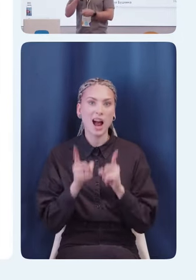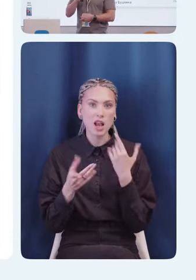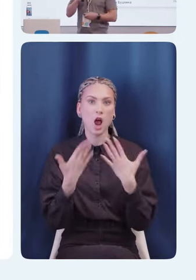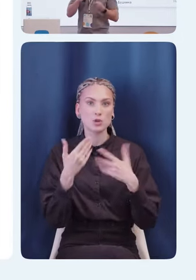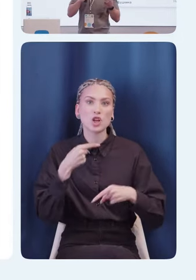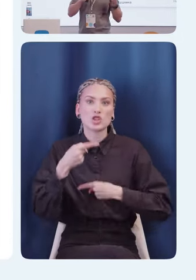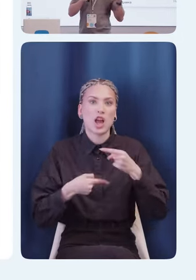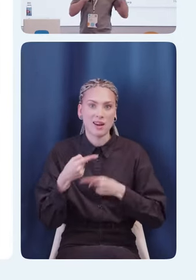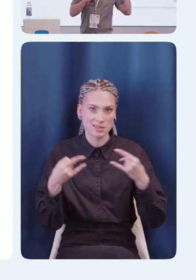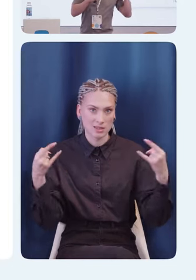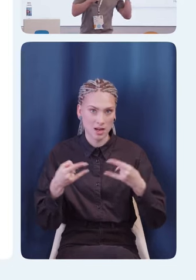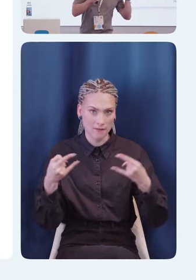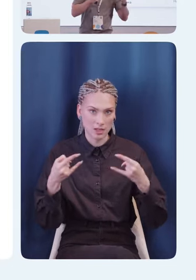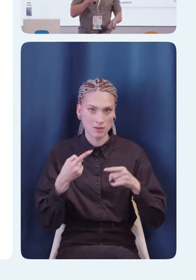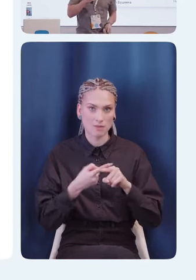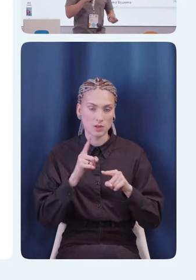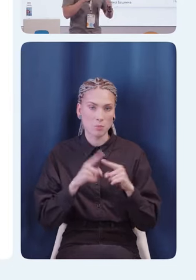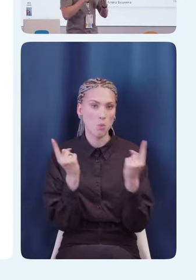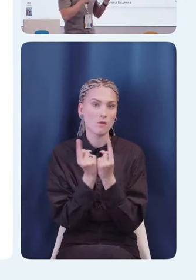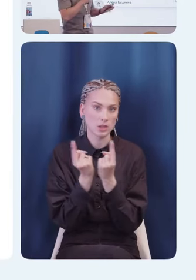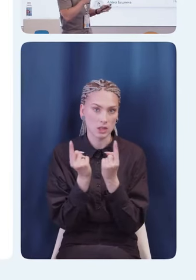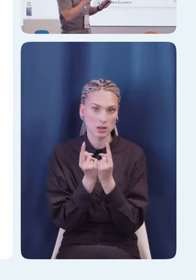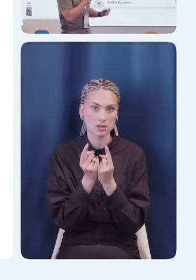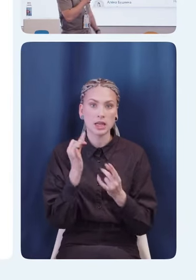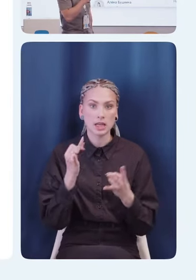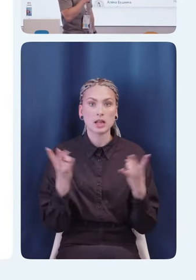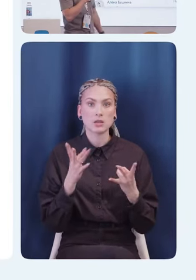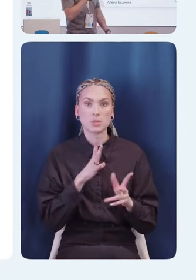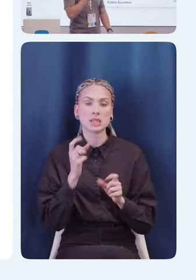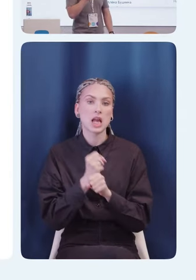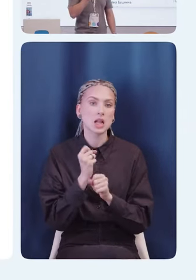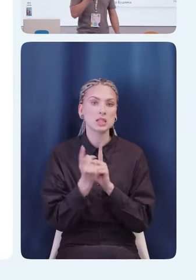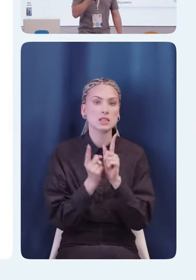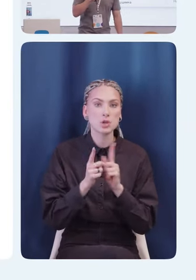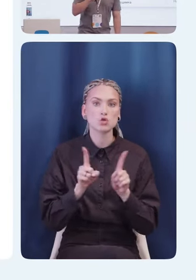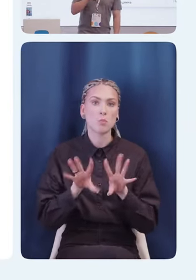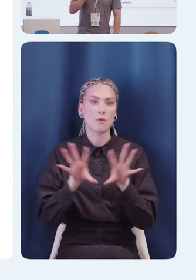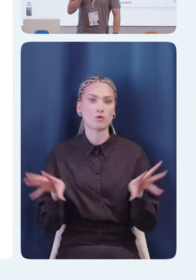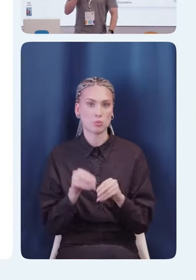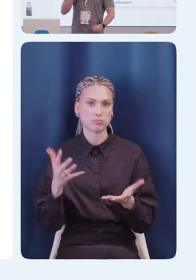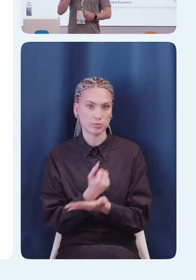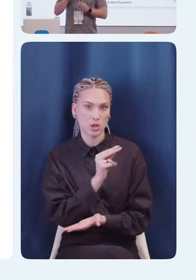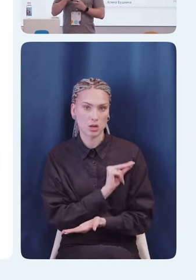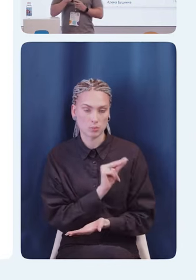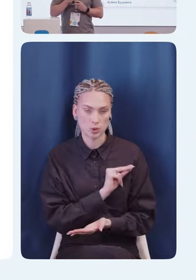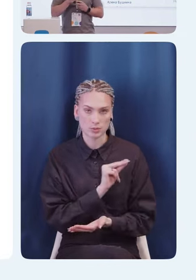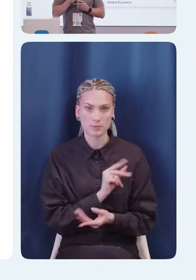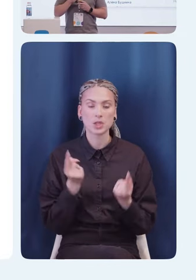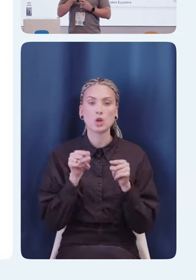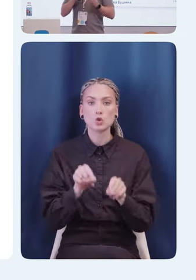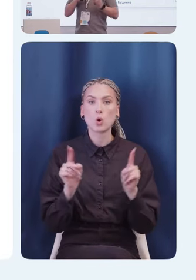через телевизор в этом мессенджере. И вот пришлось сделать какие-то изменения для того, чтобы это все работало. И то,